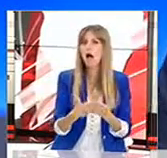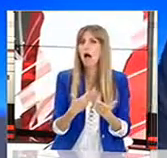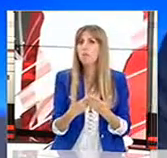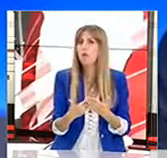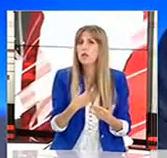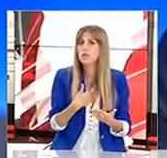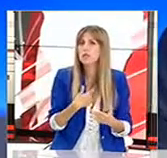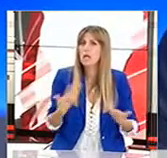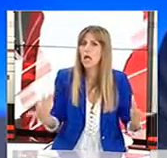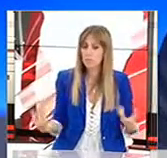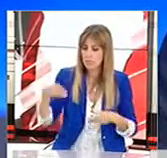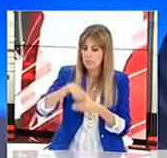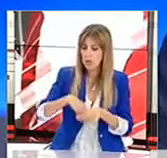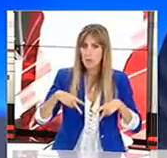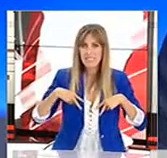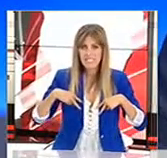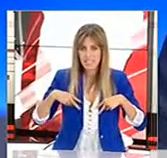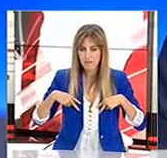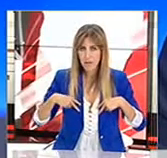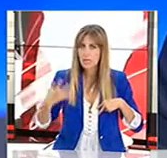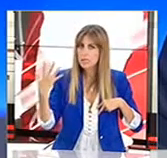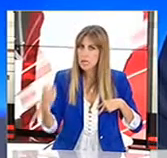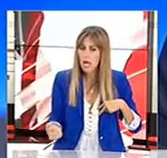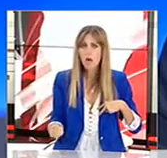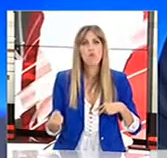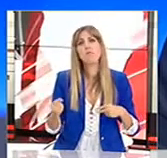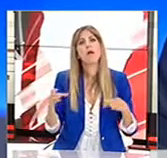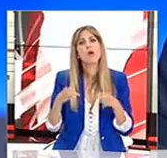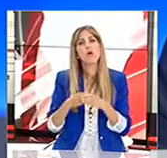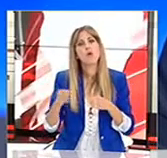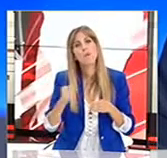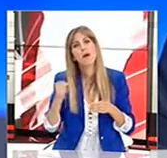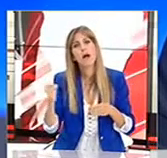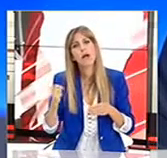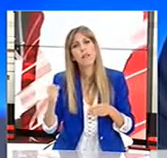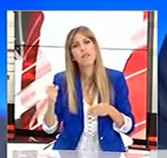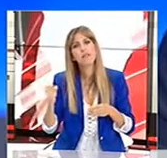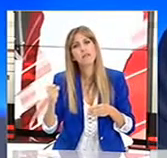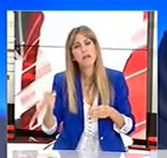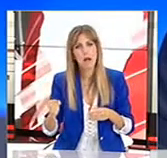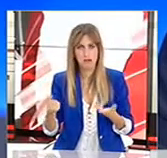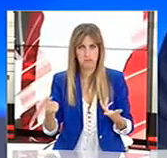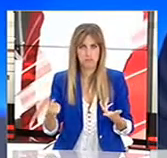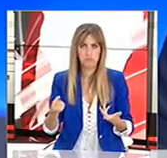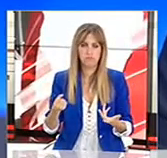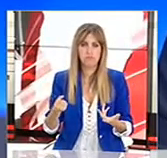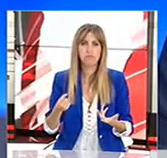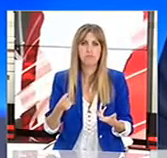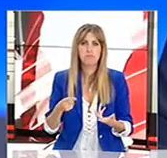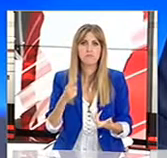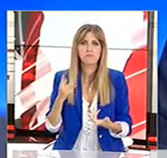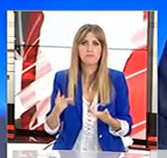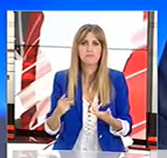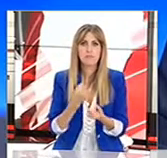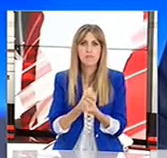και τους οικολόγους. Τρία κόμματα, ας μην το ξεχνάμε αυτό. Είναι και οικολόγοι πράσινοι στο κυβερνητικό σχήμα και με την ευκαιρία να εκφράσω και